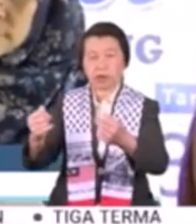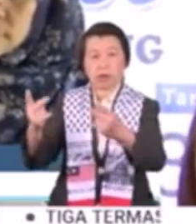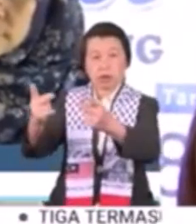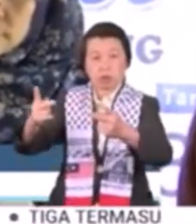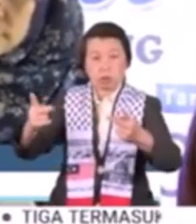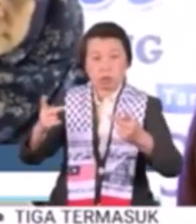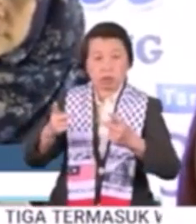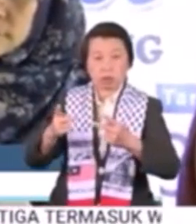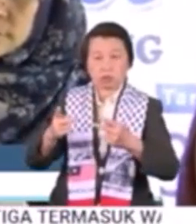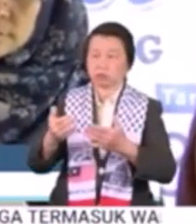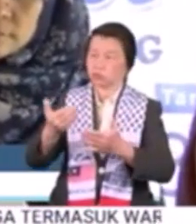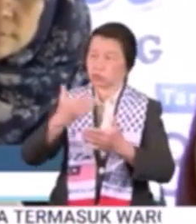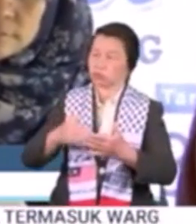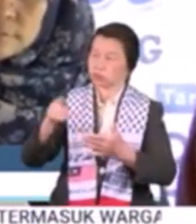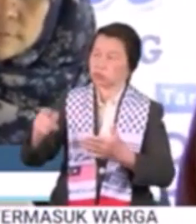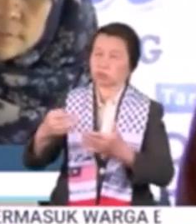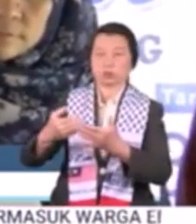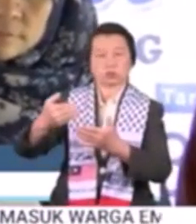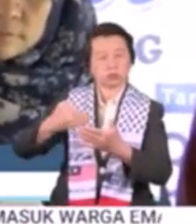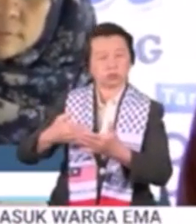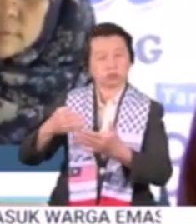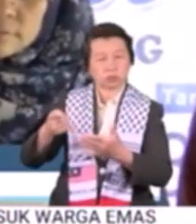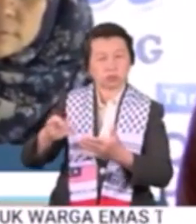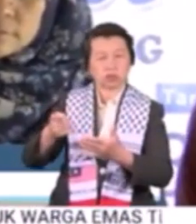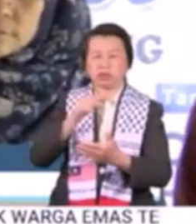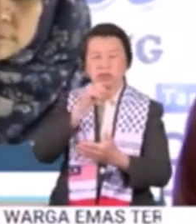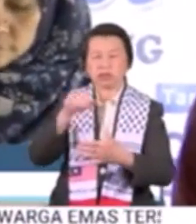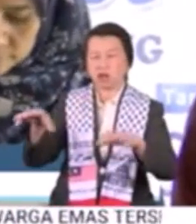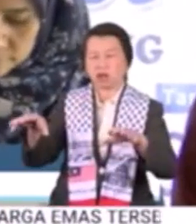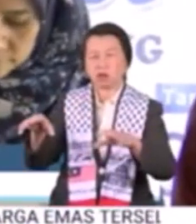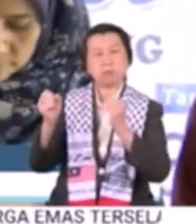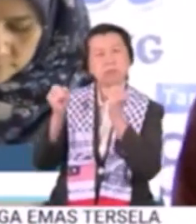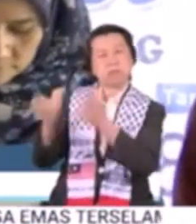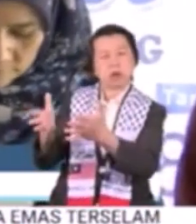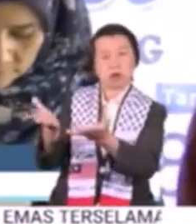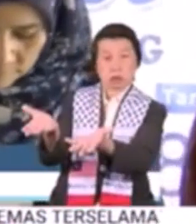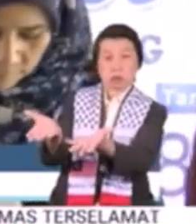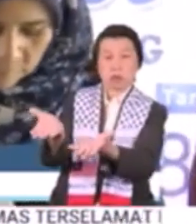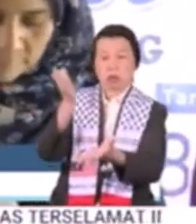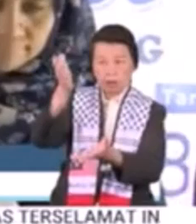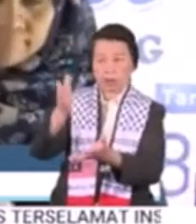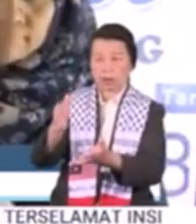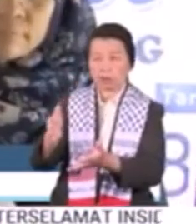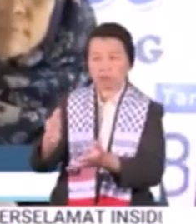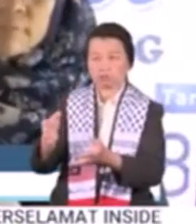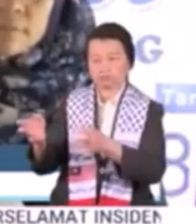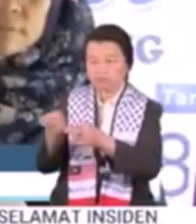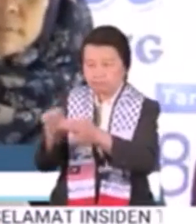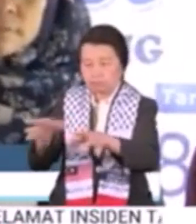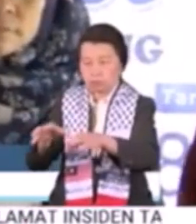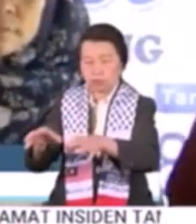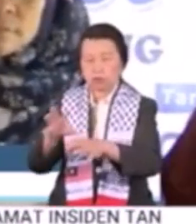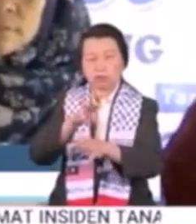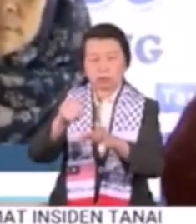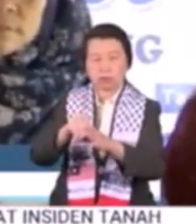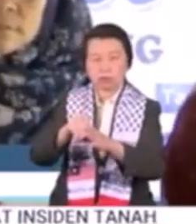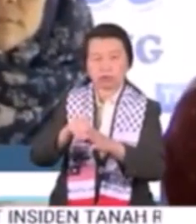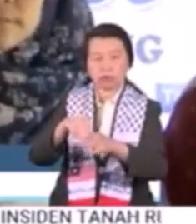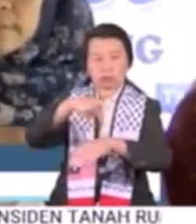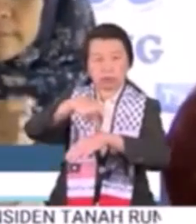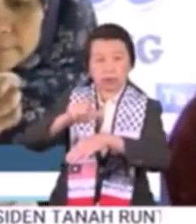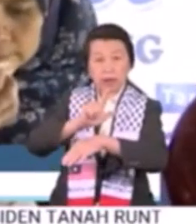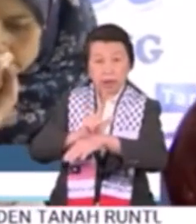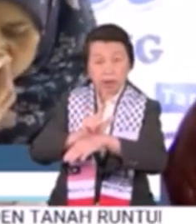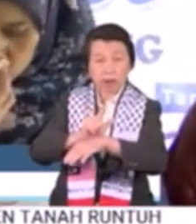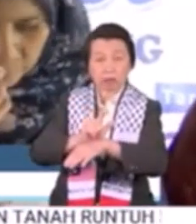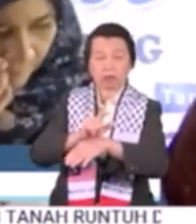tndakan sebelum ini yang tidak diusahakan akan segera diusahakan termasuk di bukit Malut Langkawi pantai